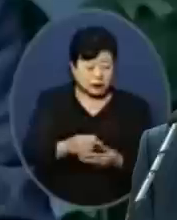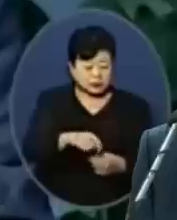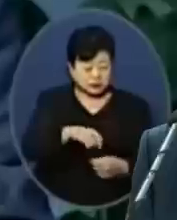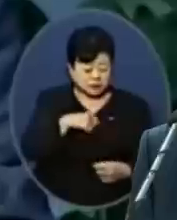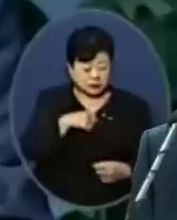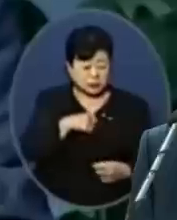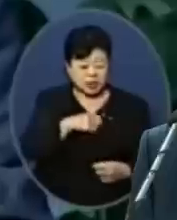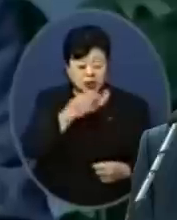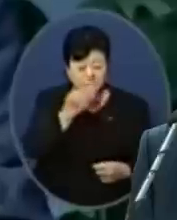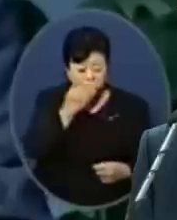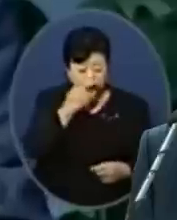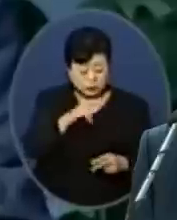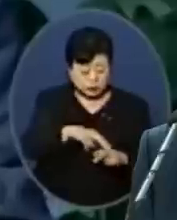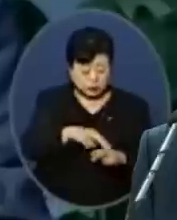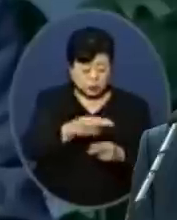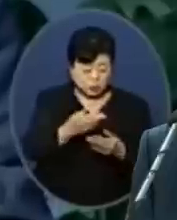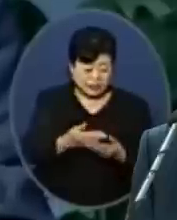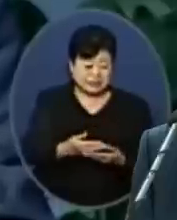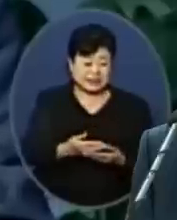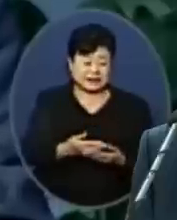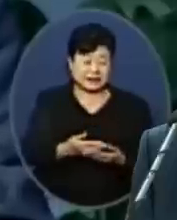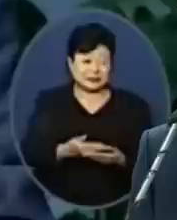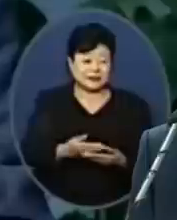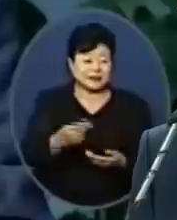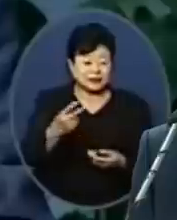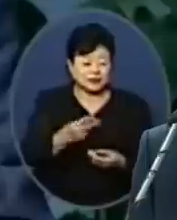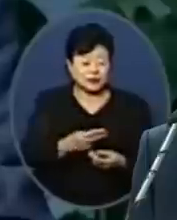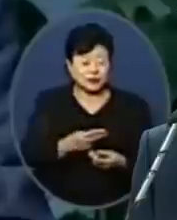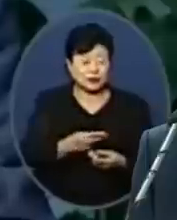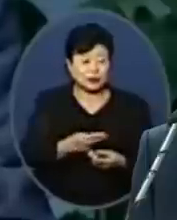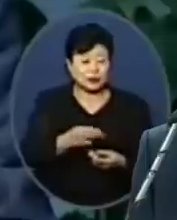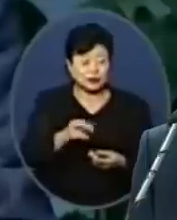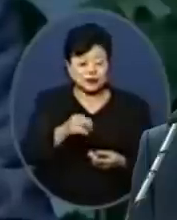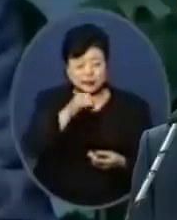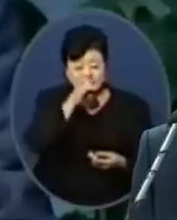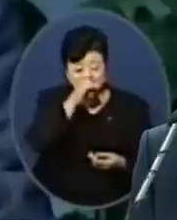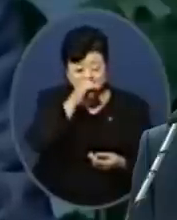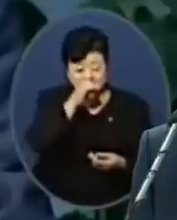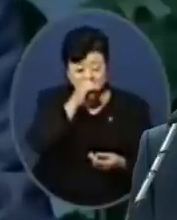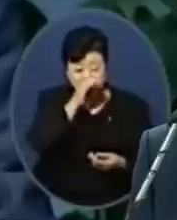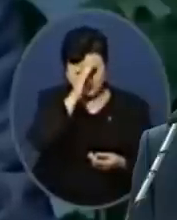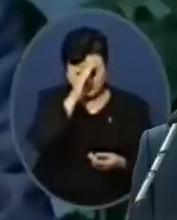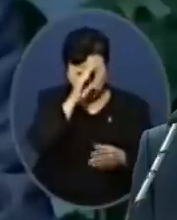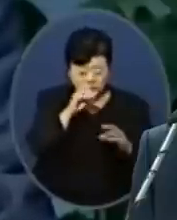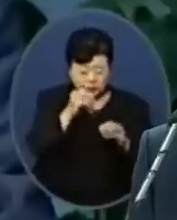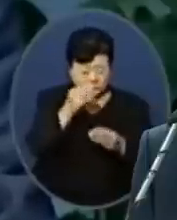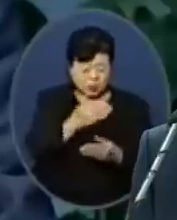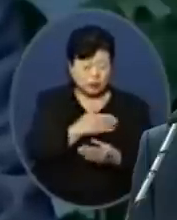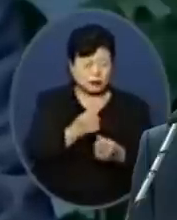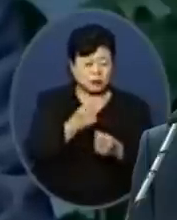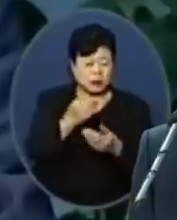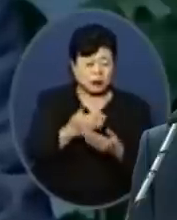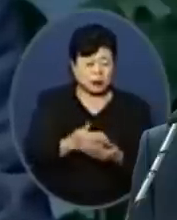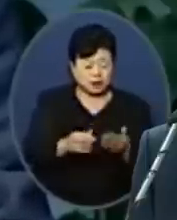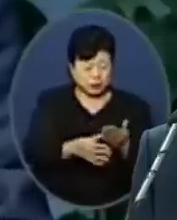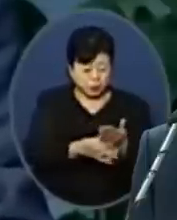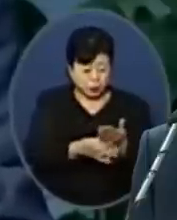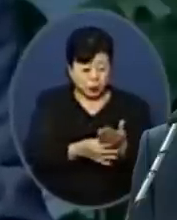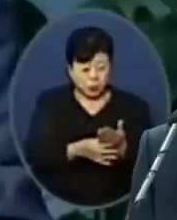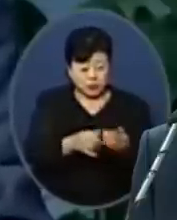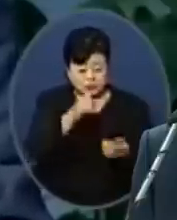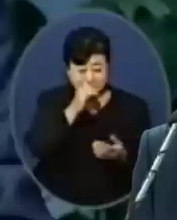의와 거룩함을 선물로 준 것이다. 그리고 여기에는 병 고침 받고 건강을 얻는 티켓도